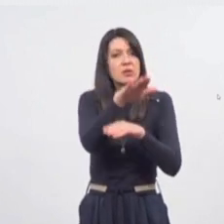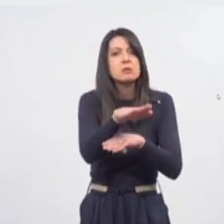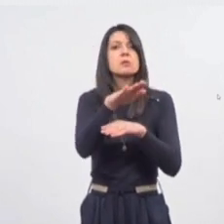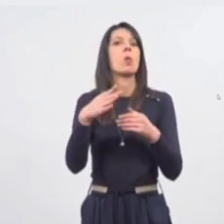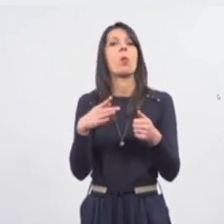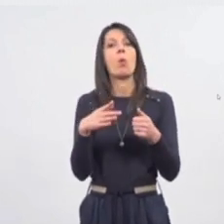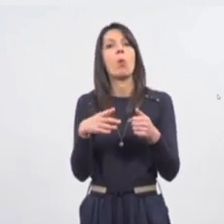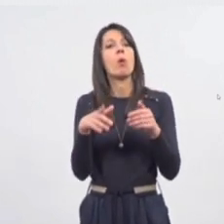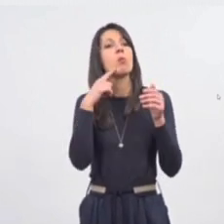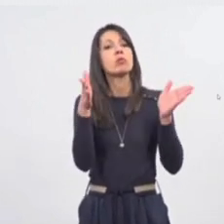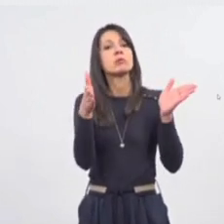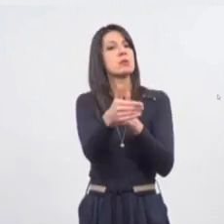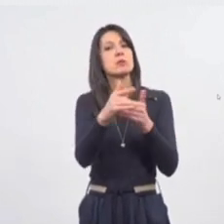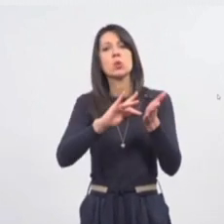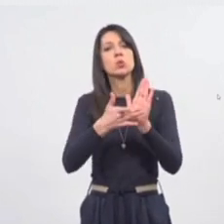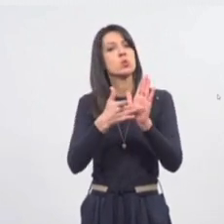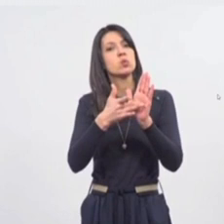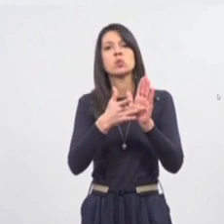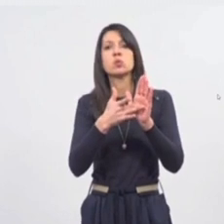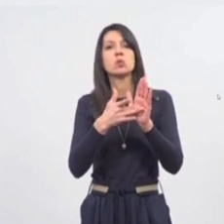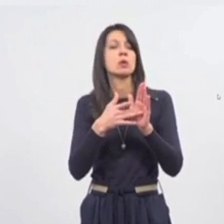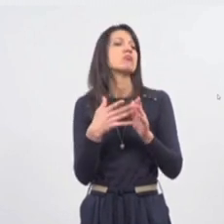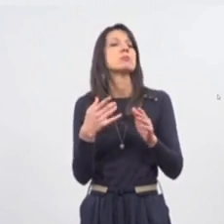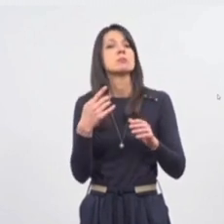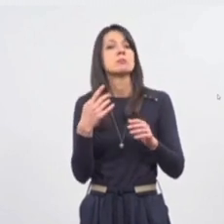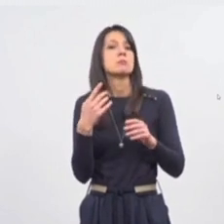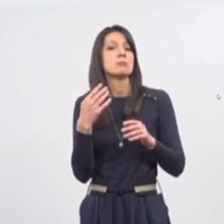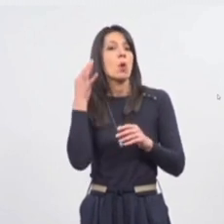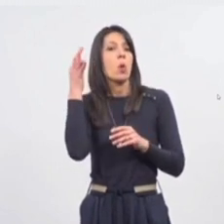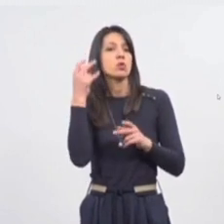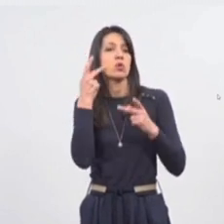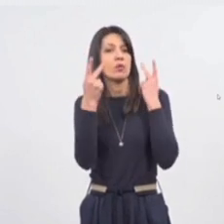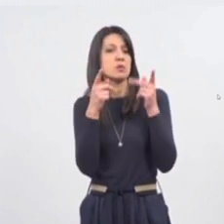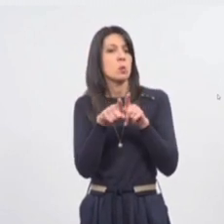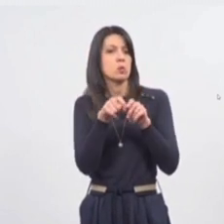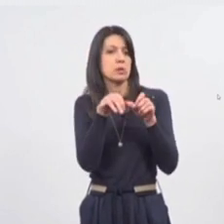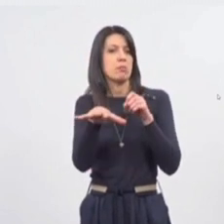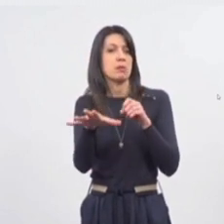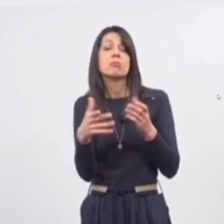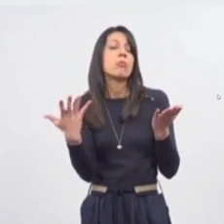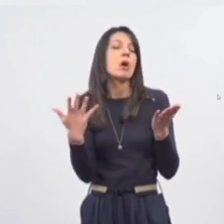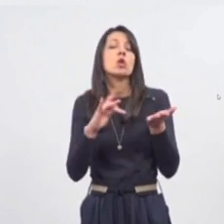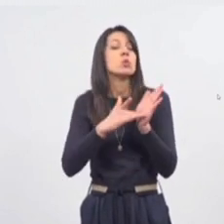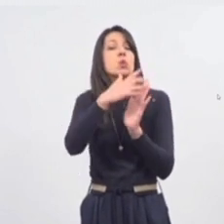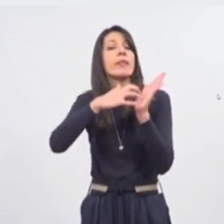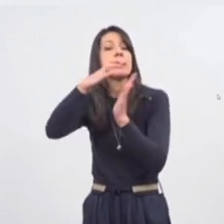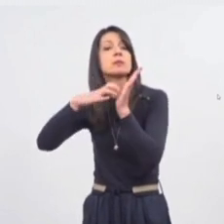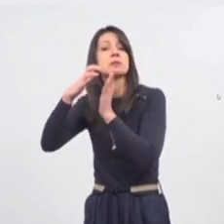secteur de l'audiovisuel et des médias. Je ne vais pas vous faire la liste de tous les textes qui